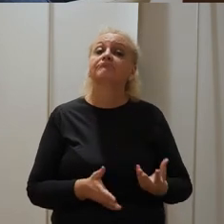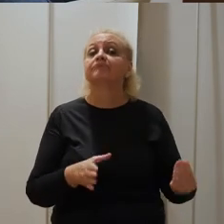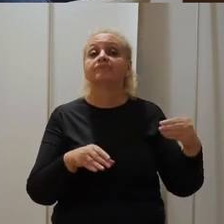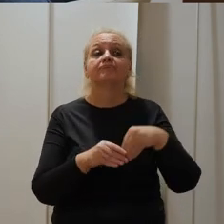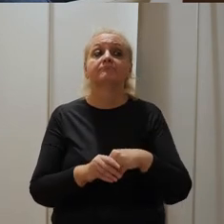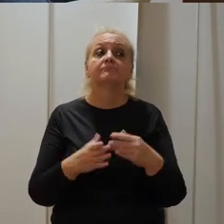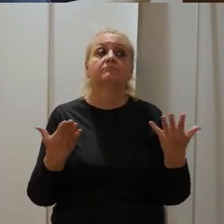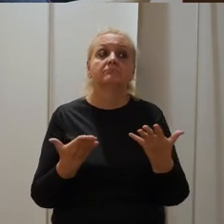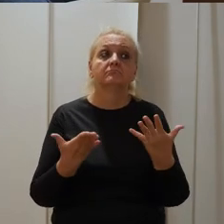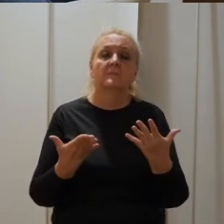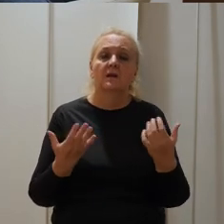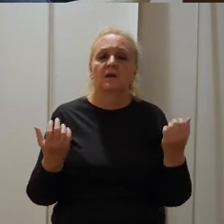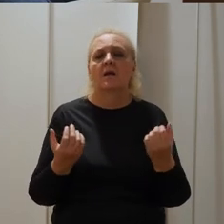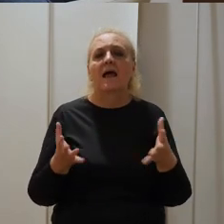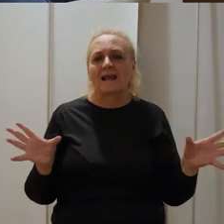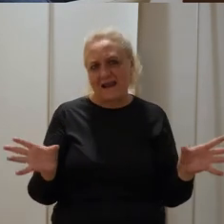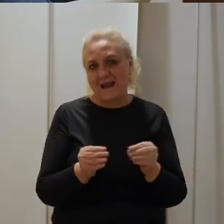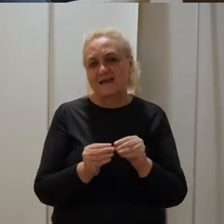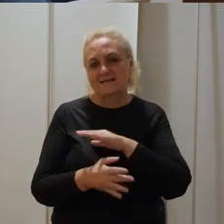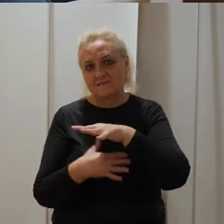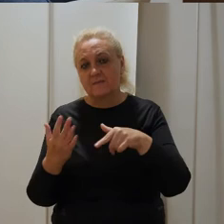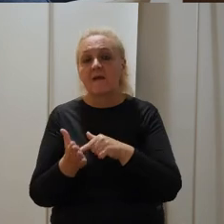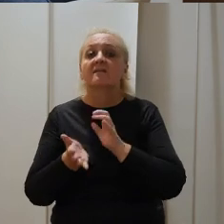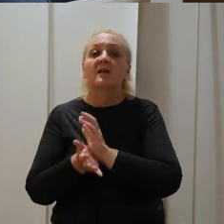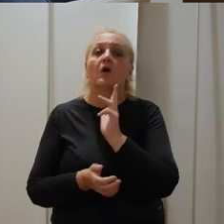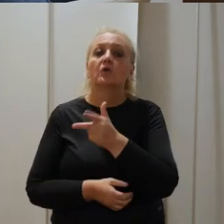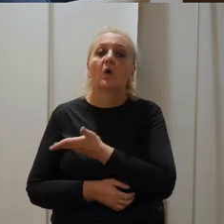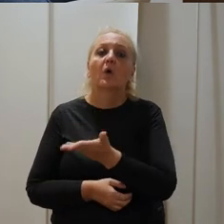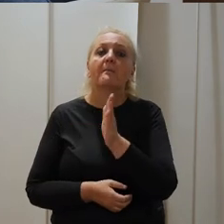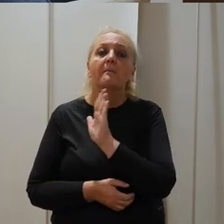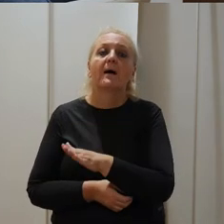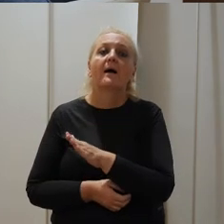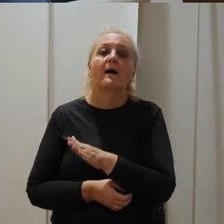do takiego dużego worka z tymi wydawcami, którzy mają